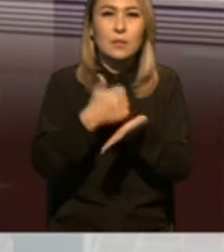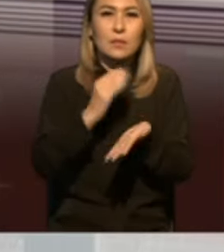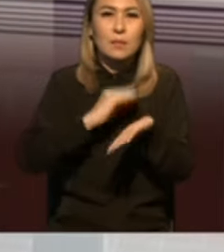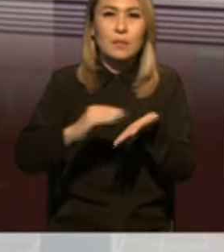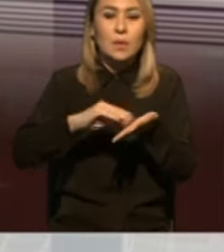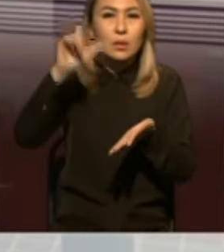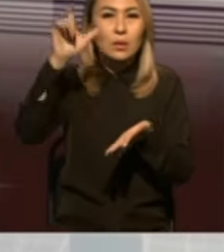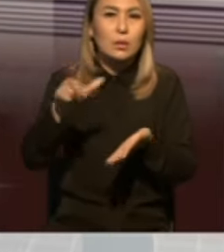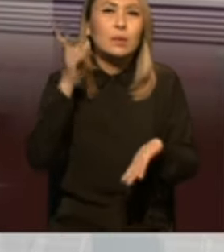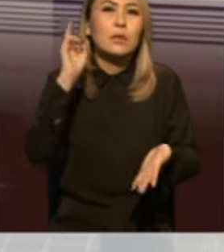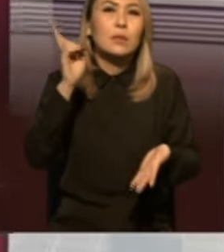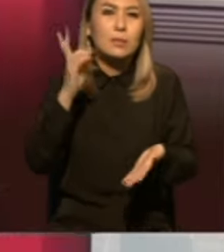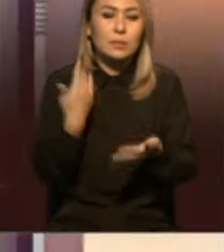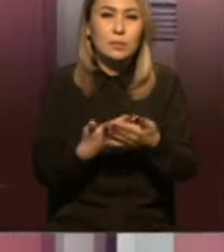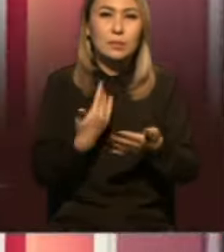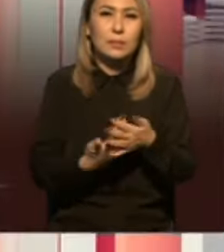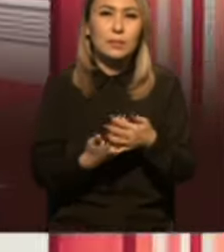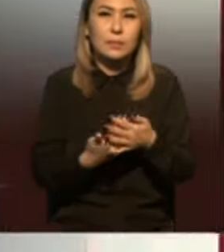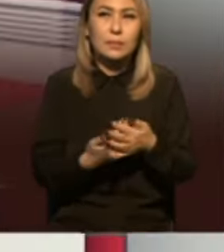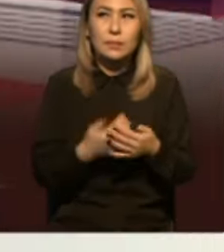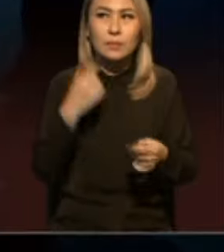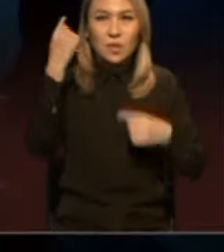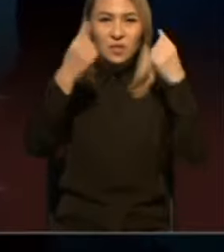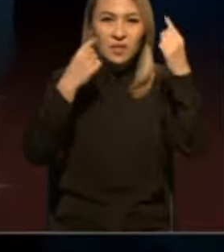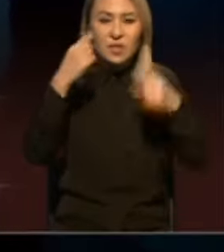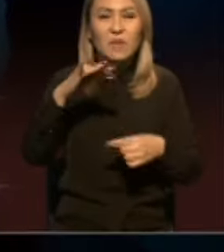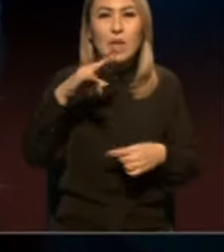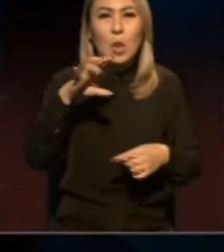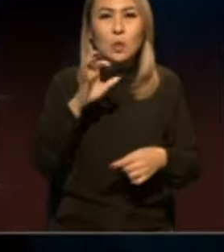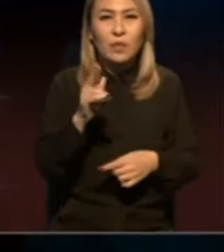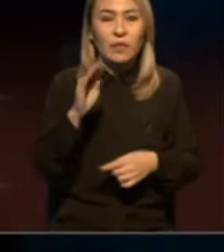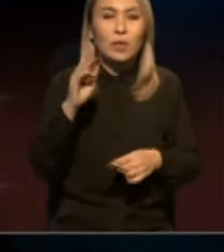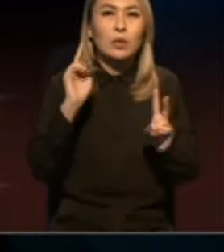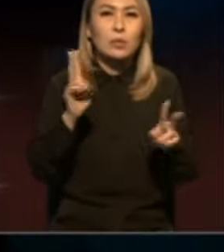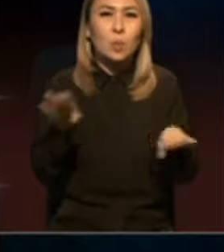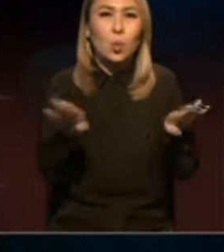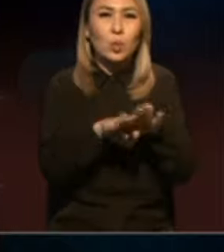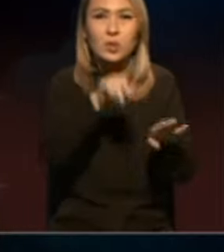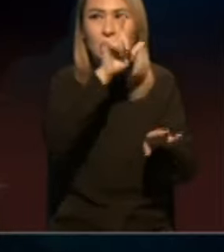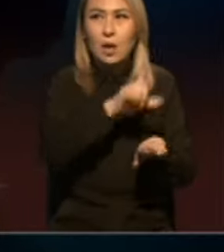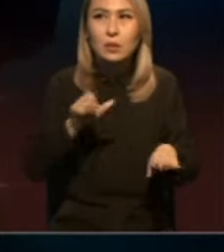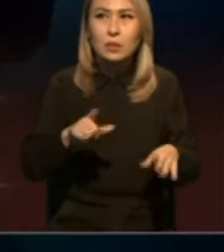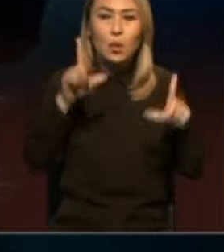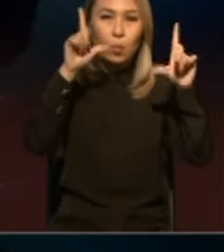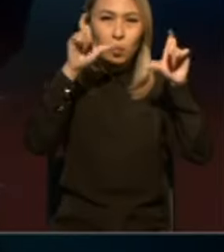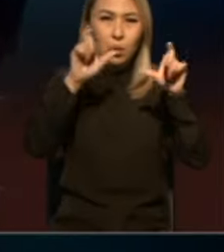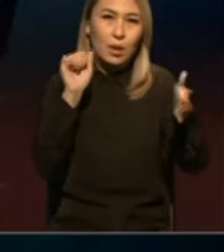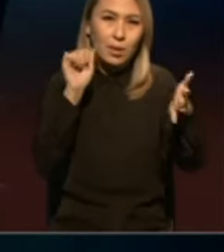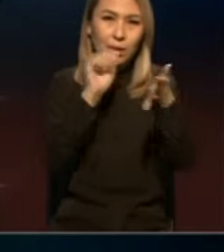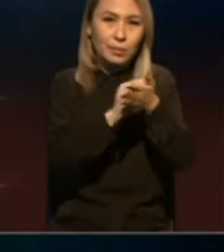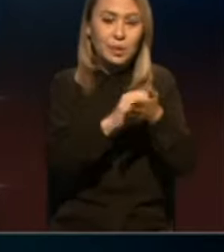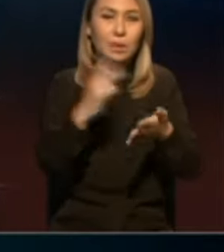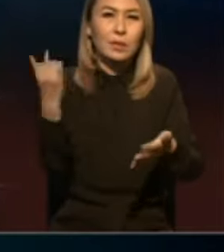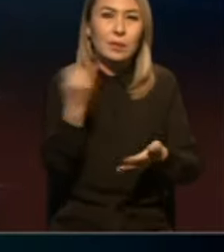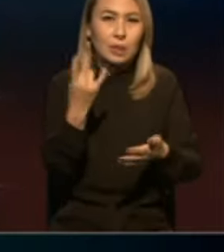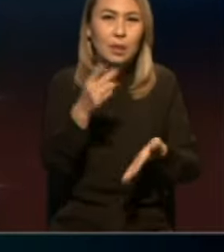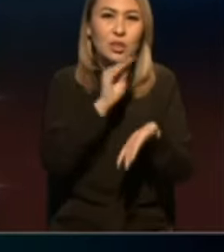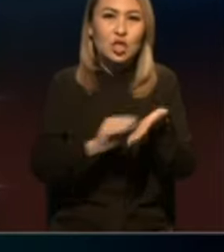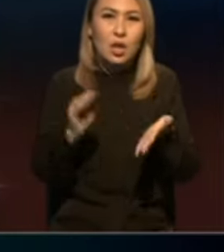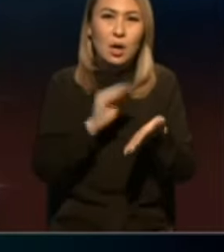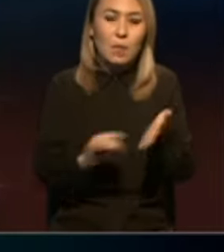кім? Ең басты жаңада ой жаңа философы кім сияқты осындай адамдардың суреттері болу керек, олардың шығармалары болу